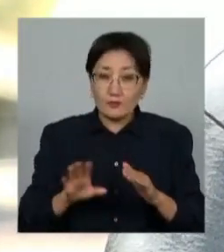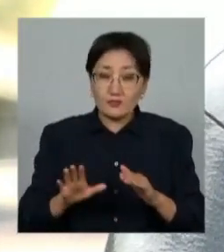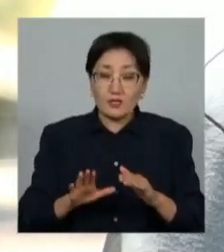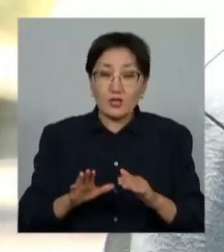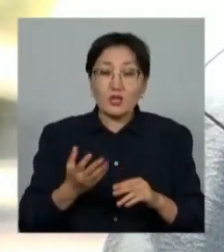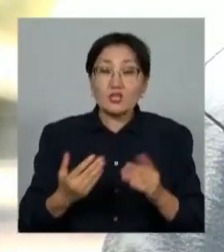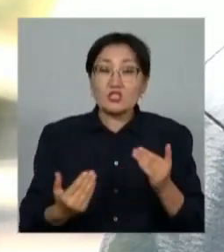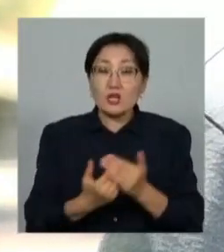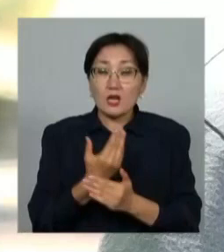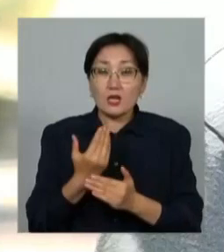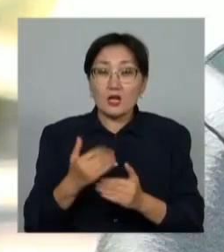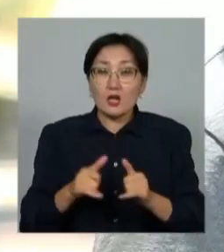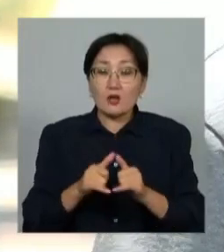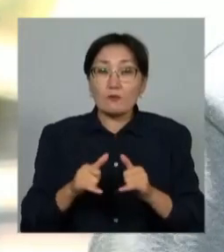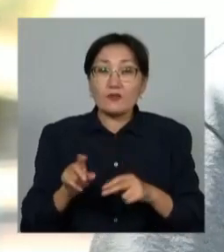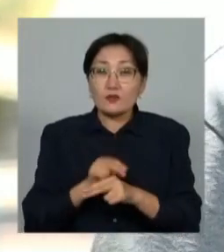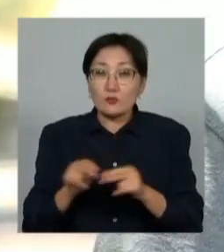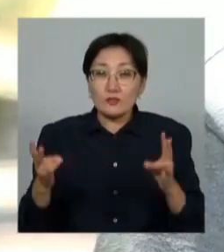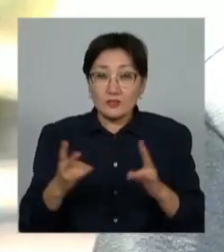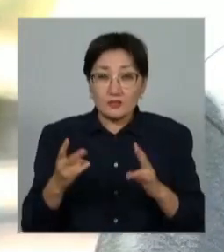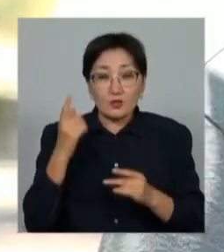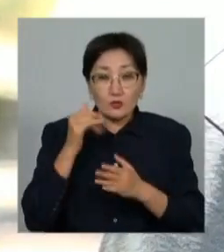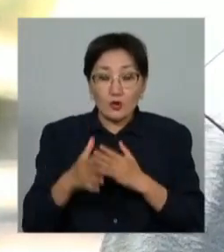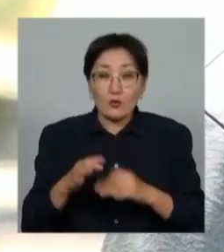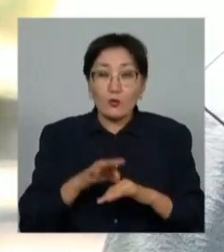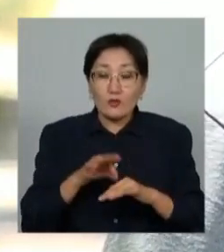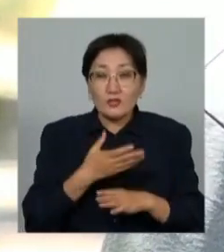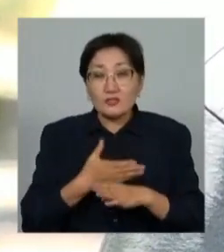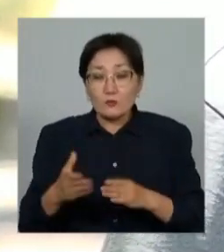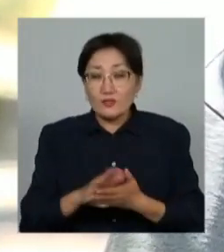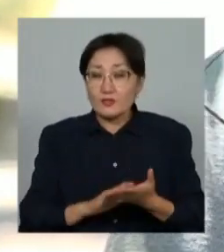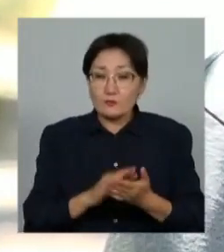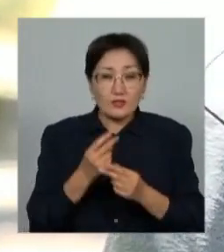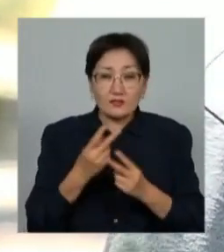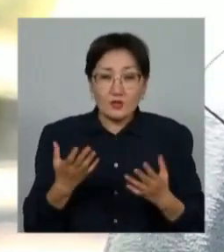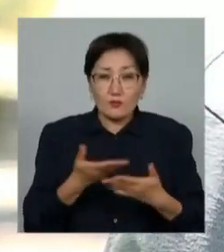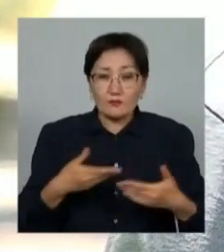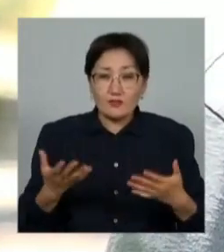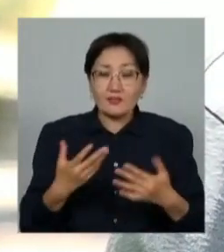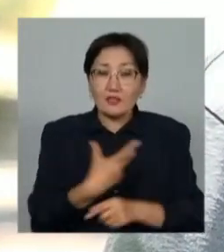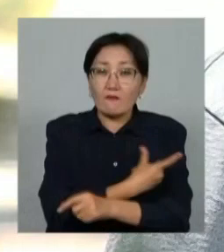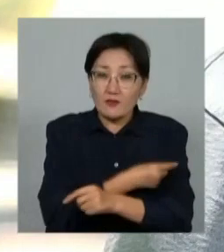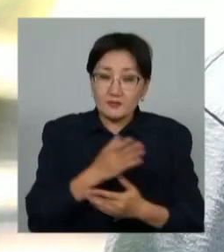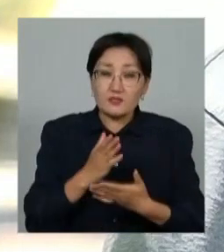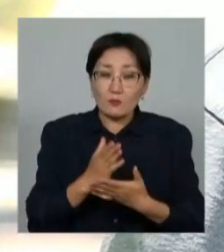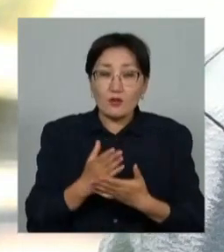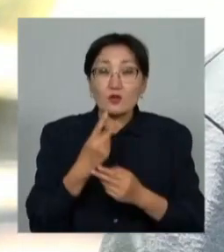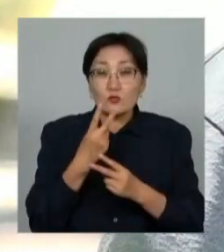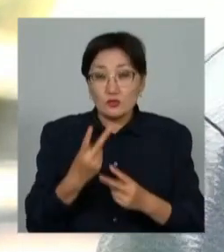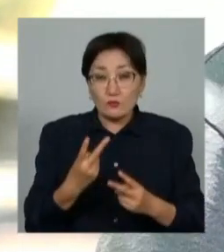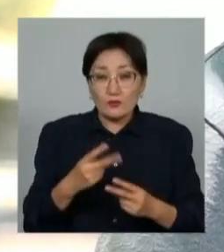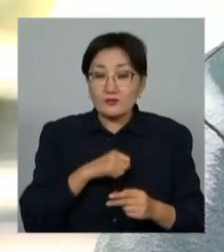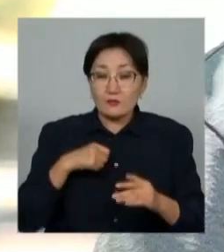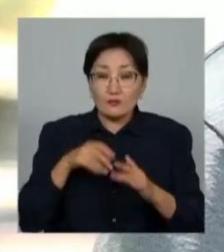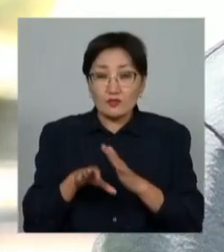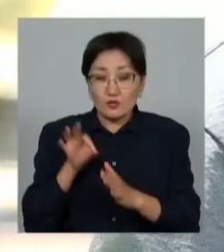бұған бір жаңа тыныс, жаңа леп керектігін мен сол кезде түсіндім. Ауырғаннан кейін еш нәрсеге қараған жоқпын. Бізде қандай вакциналар салынып жатқанын қарадым да, өзім